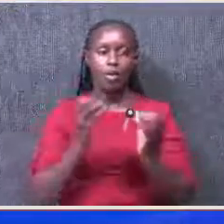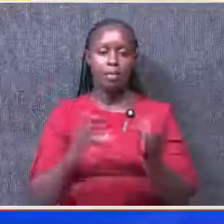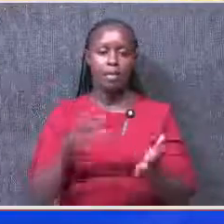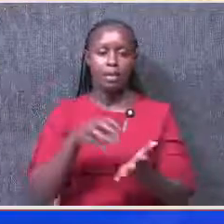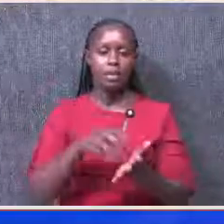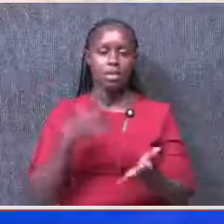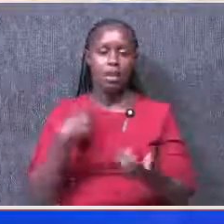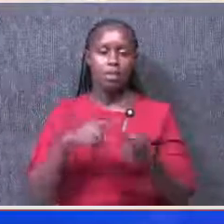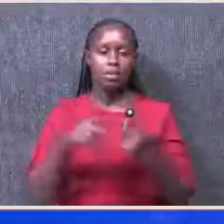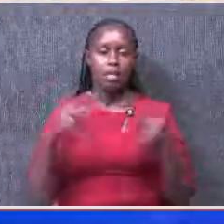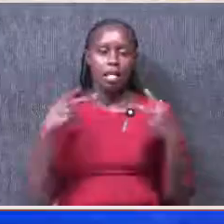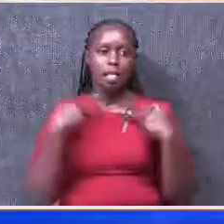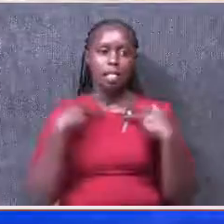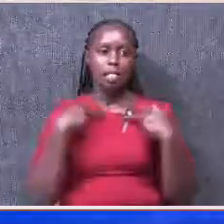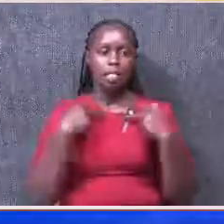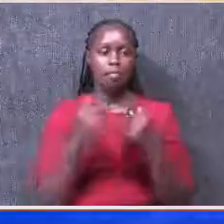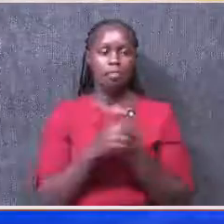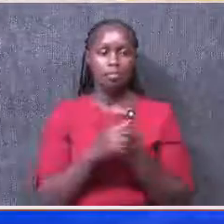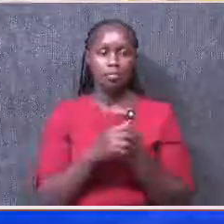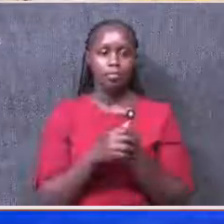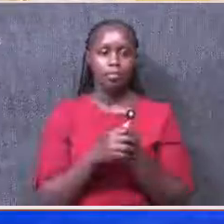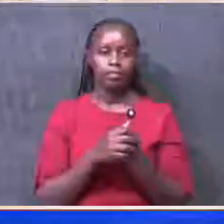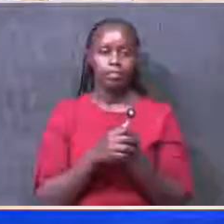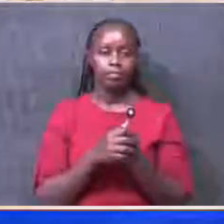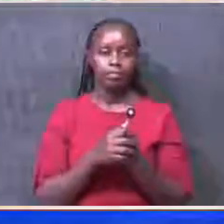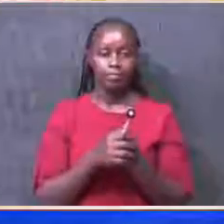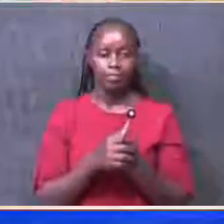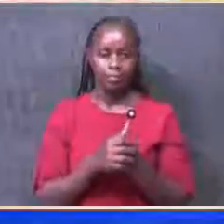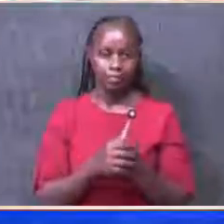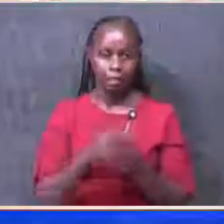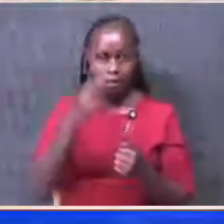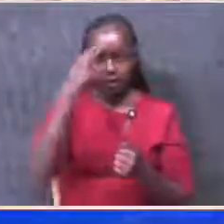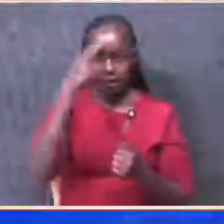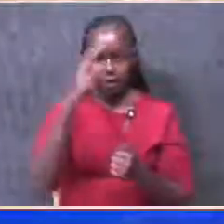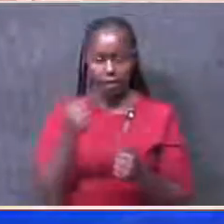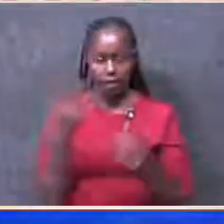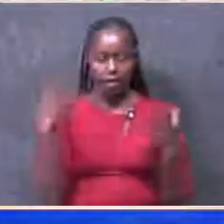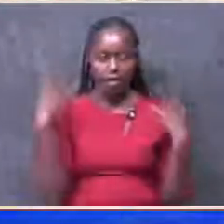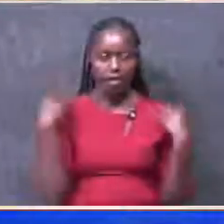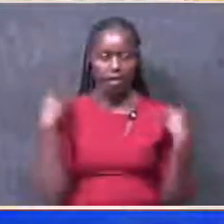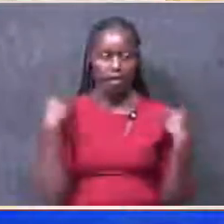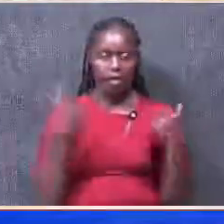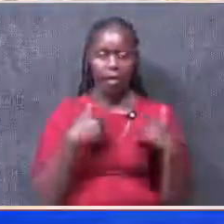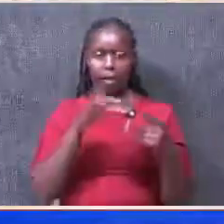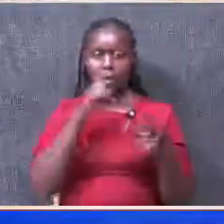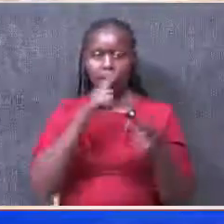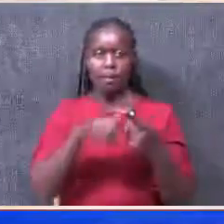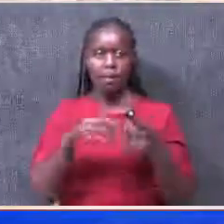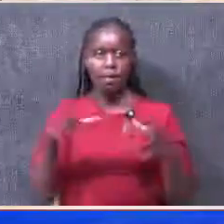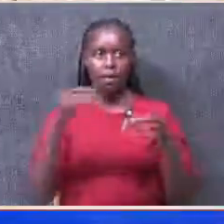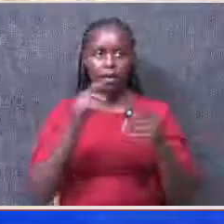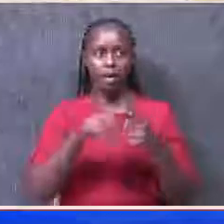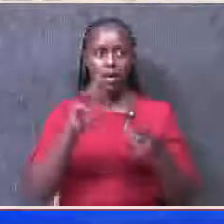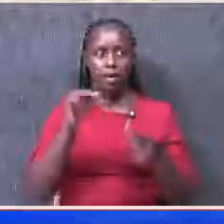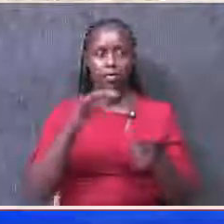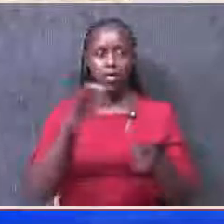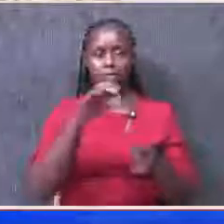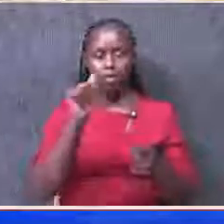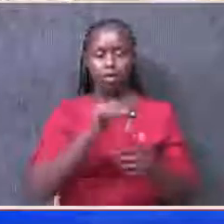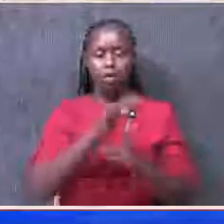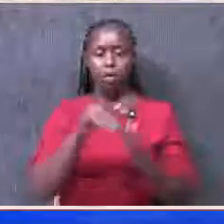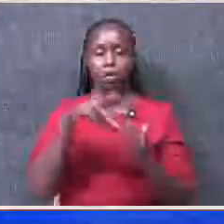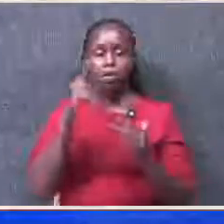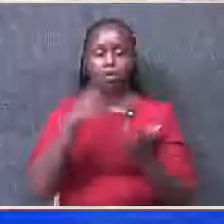remaining deserted. In Narok County, the exercise had to be halted after MCA aspirants claimed